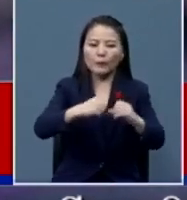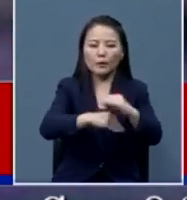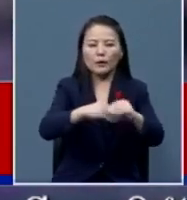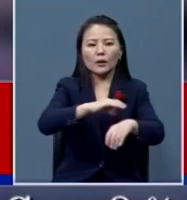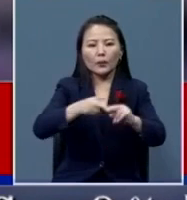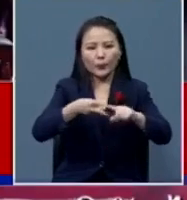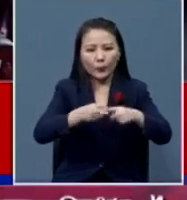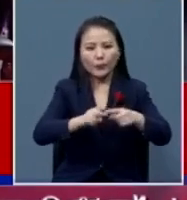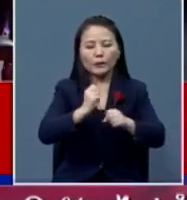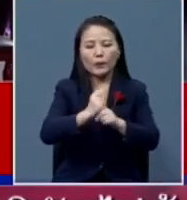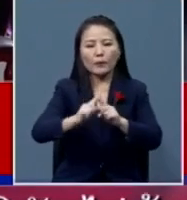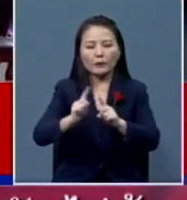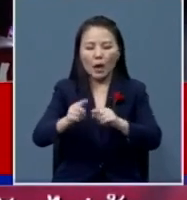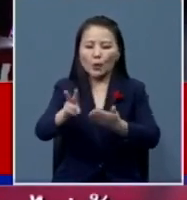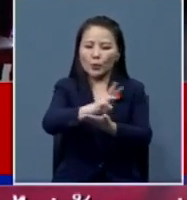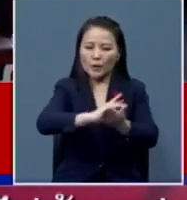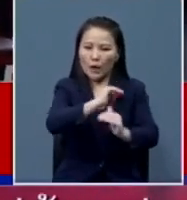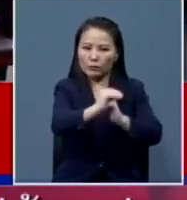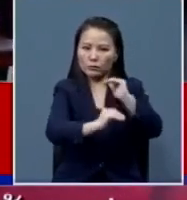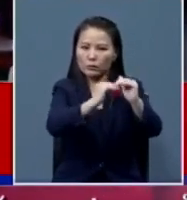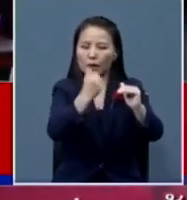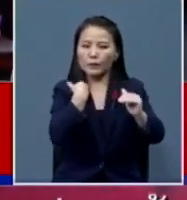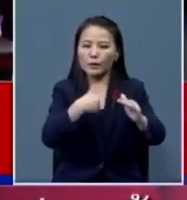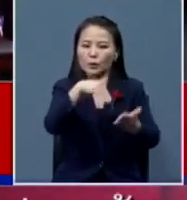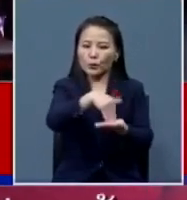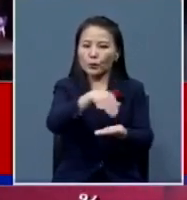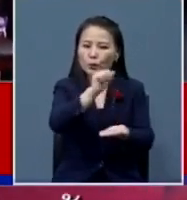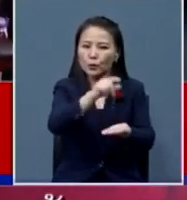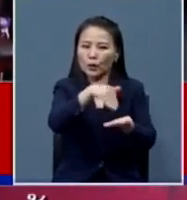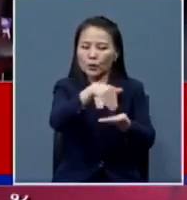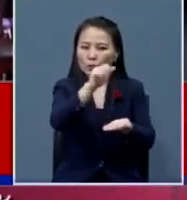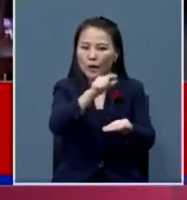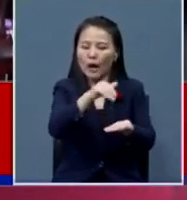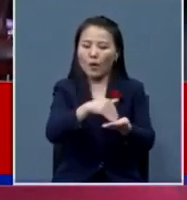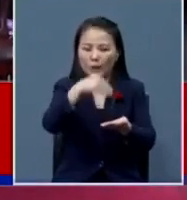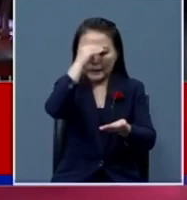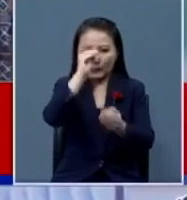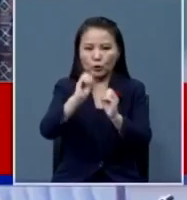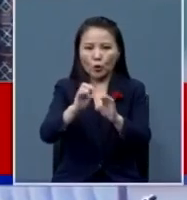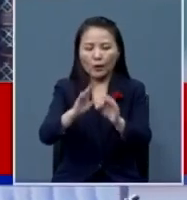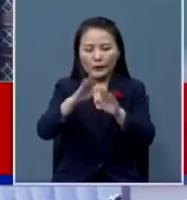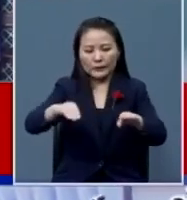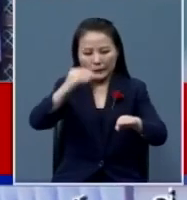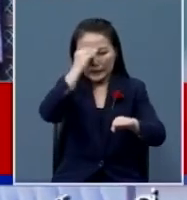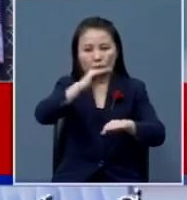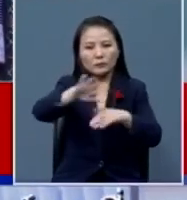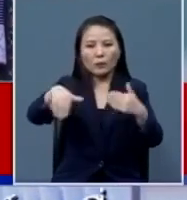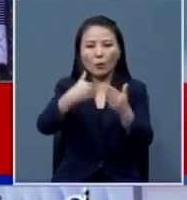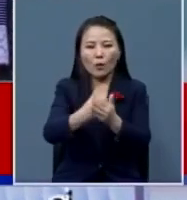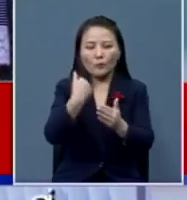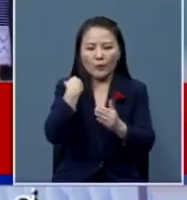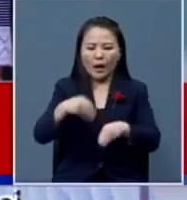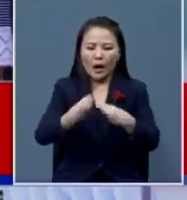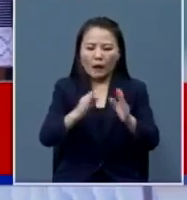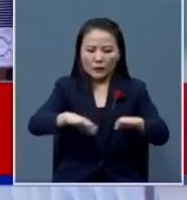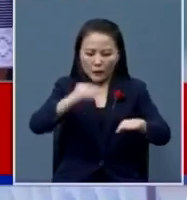ก้าวขึ้นเป็นวิทยาลัยสมรรถนะสูงและเพื่อรองรับเป็นศูนย์กลางของการจัดการเรียนการสอนสำหรับนักเรียนทุกระดับชั้นเพิ่ม